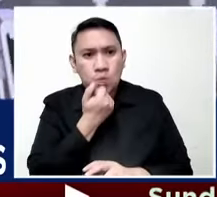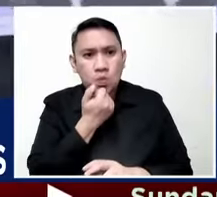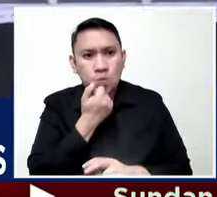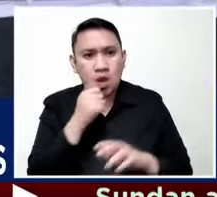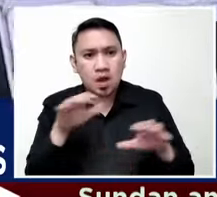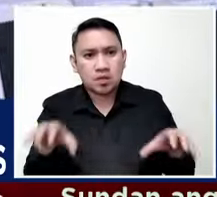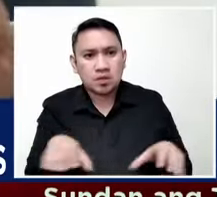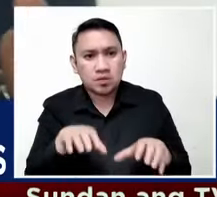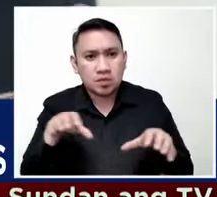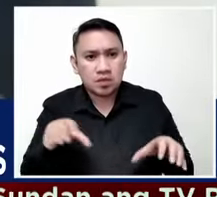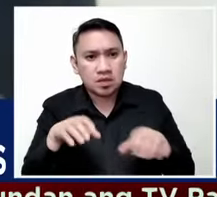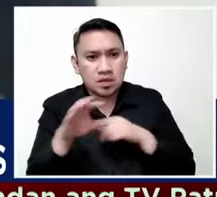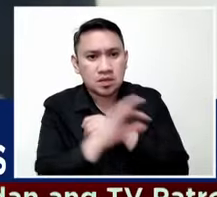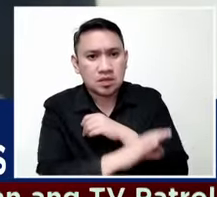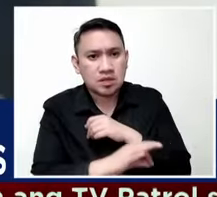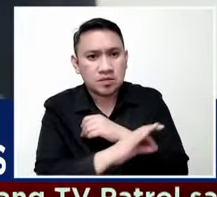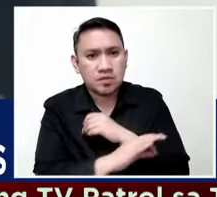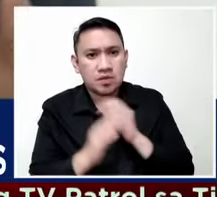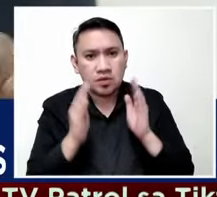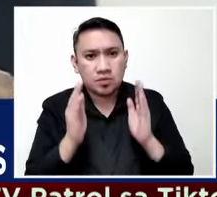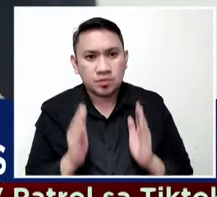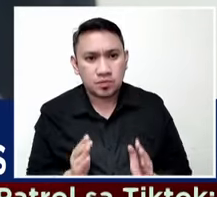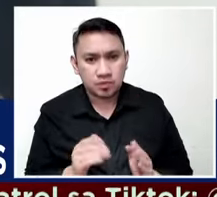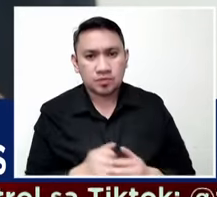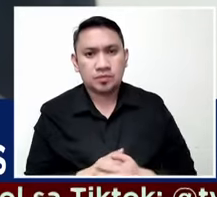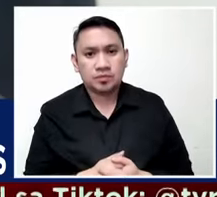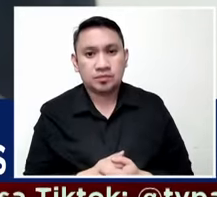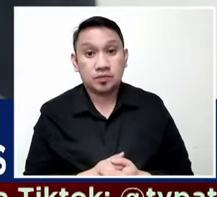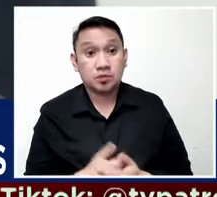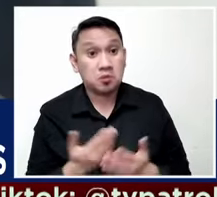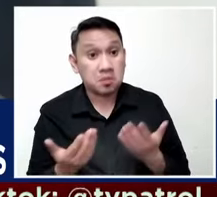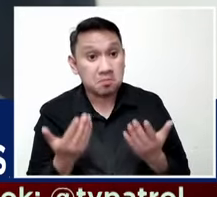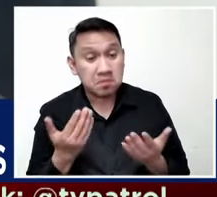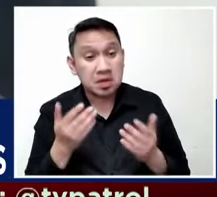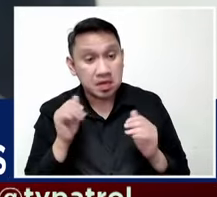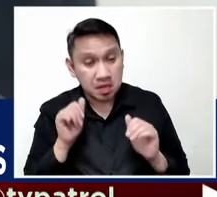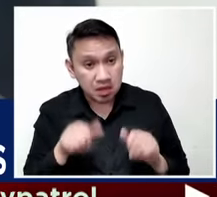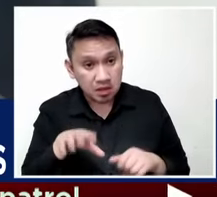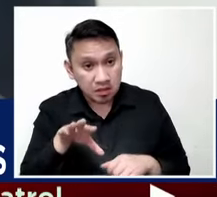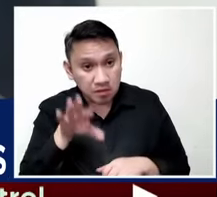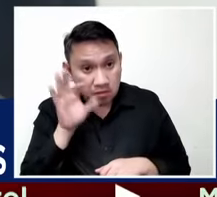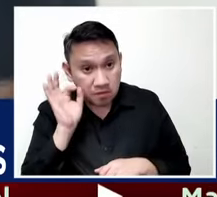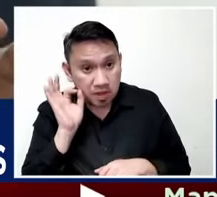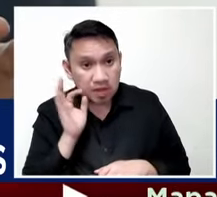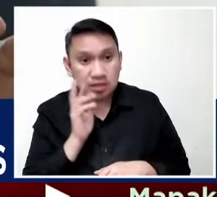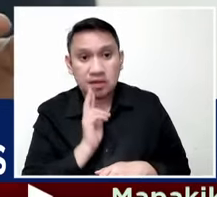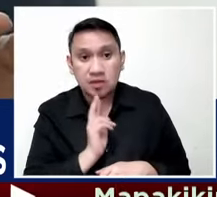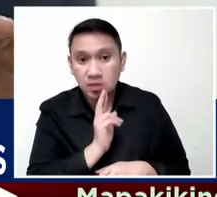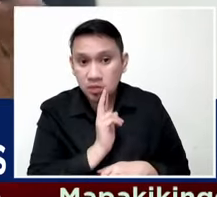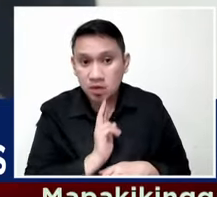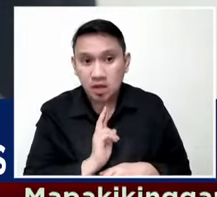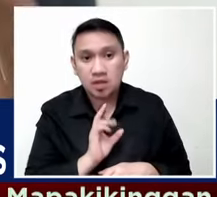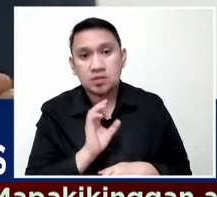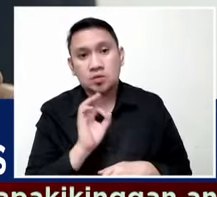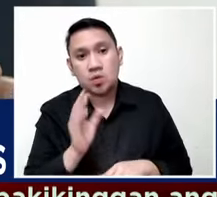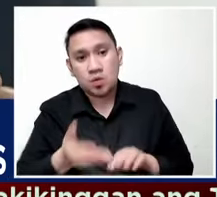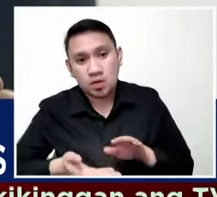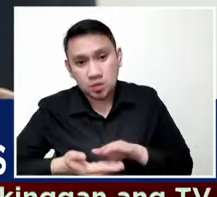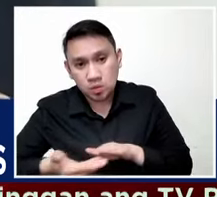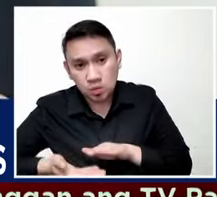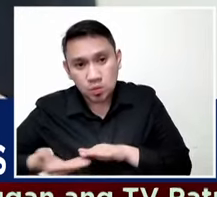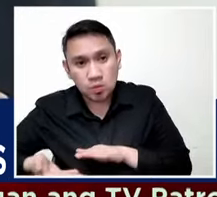being seen sa mga food restaurant, malls and even casinos, no, entertainment city